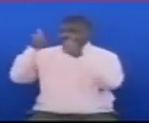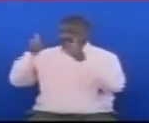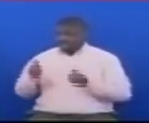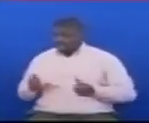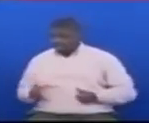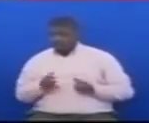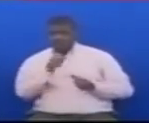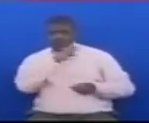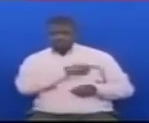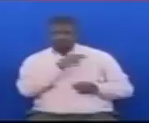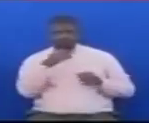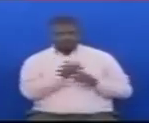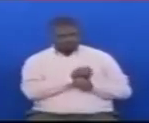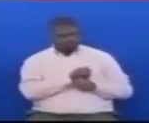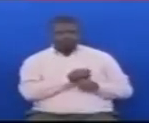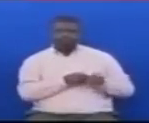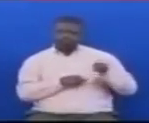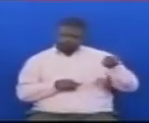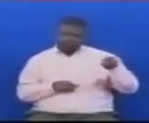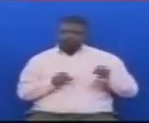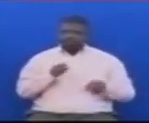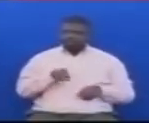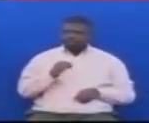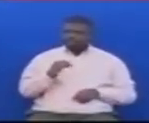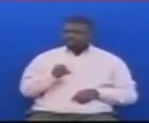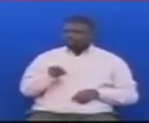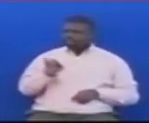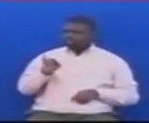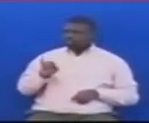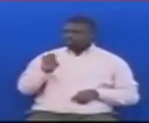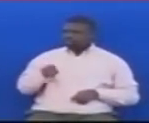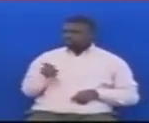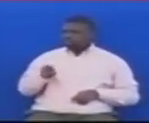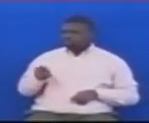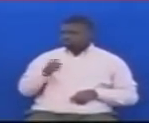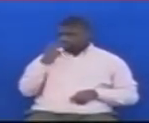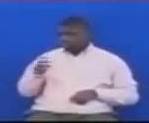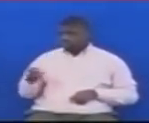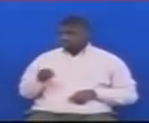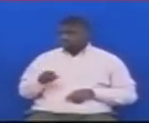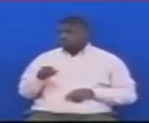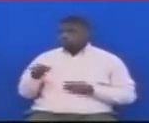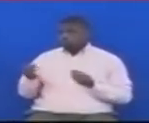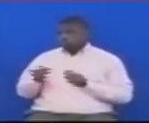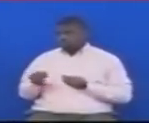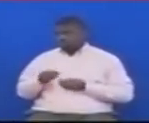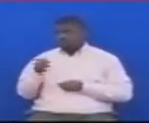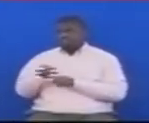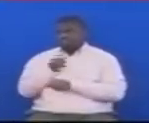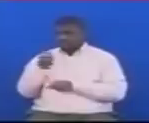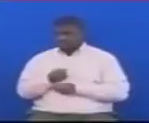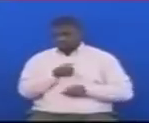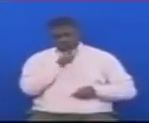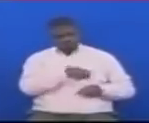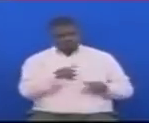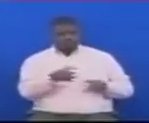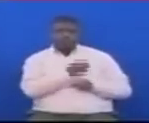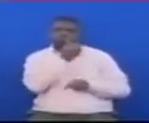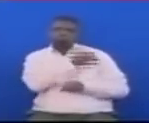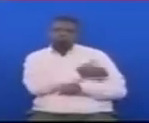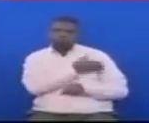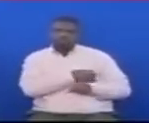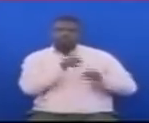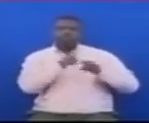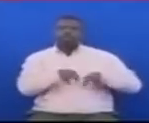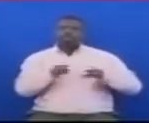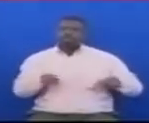kupatikana, pia wilaya ya Chingwea itaangaliwa katika kutatua changamoto hii ya ukosefu wa watumishi katika eneo hilo, ili wananchi wa Chingwea waweze kupata huduma za